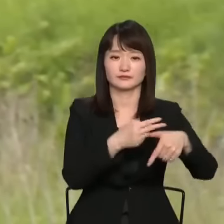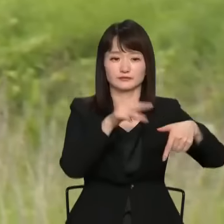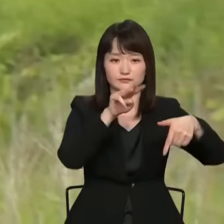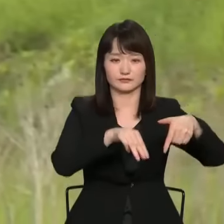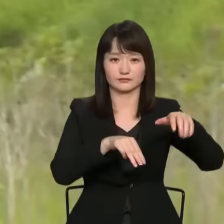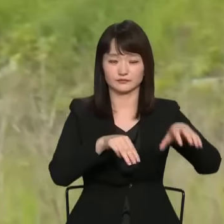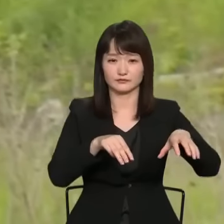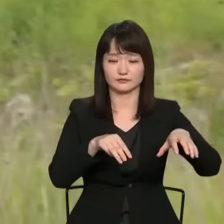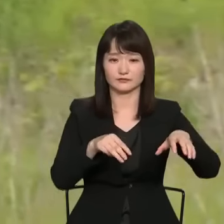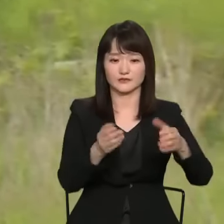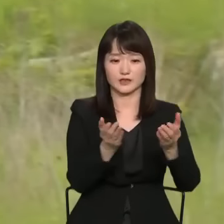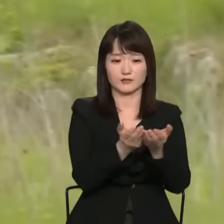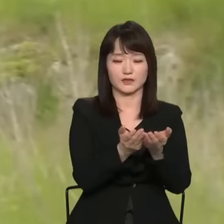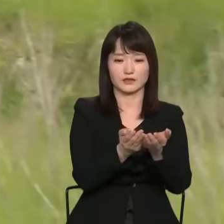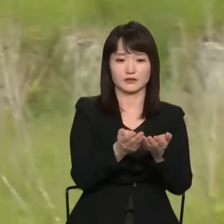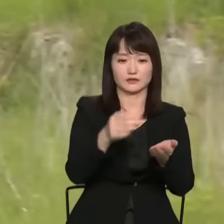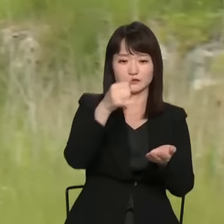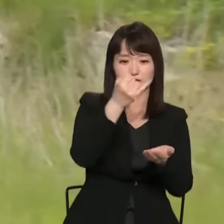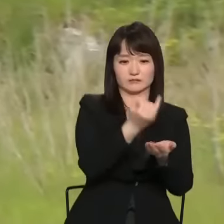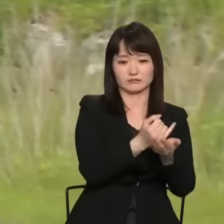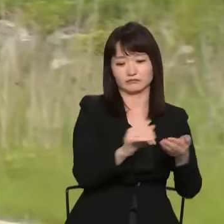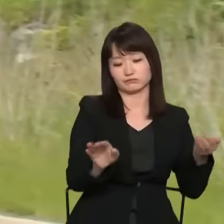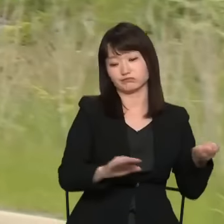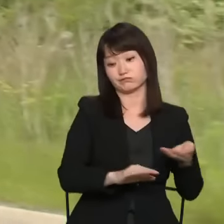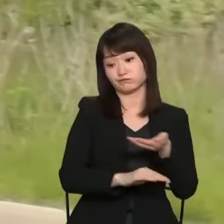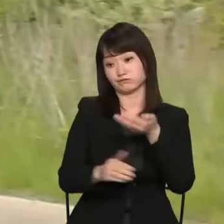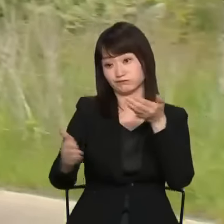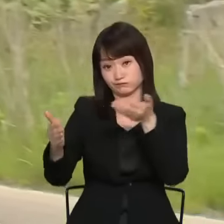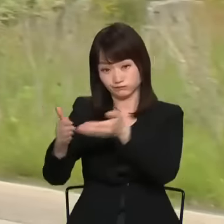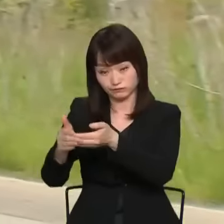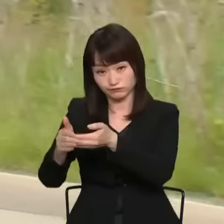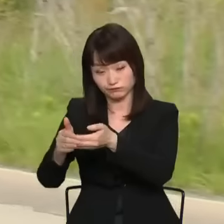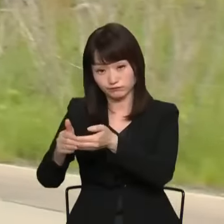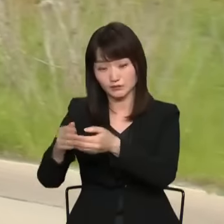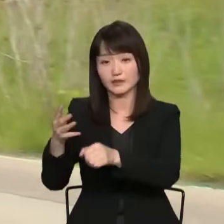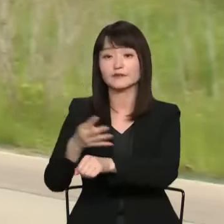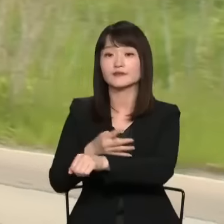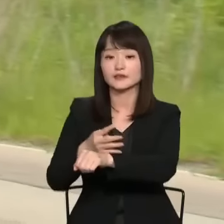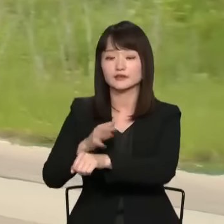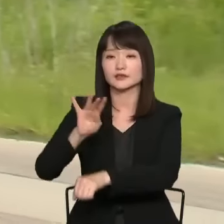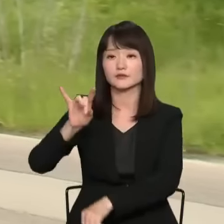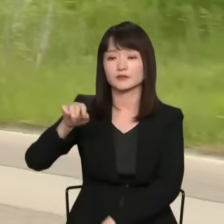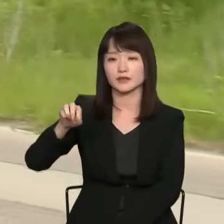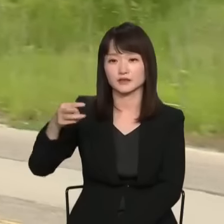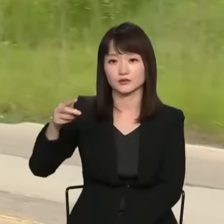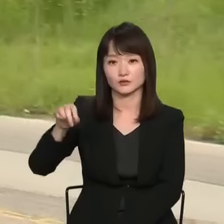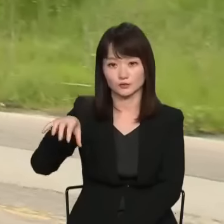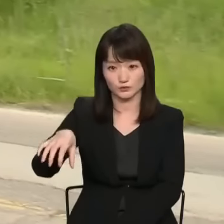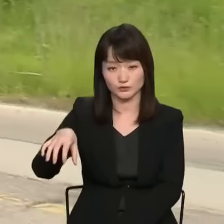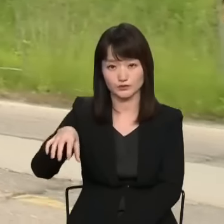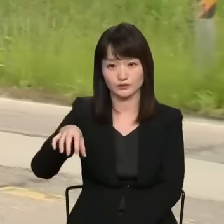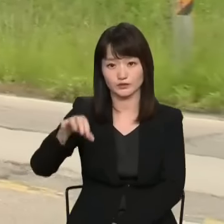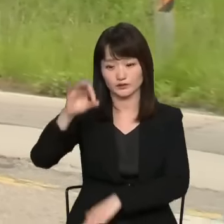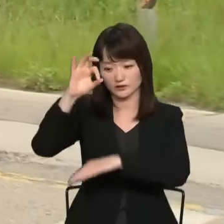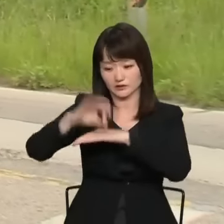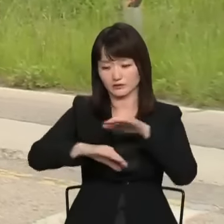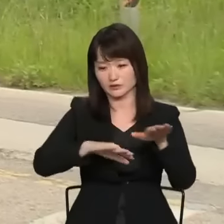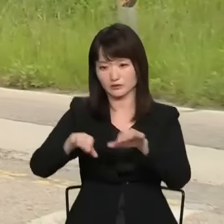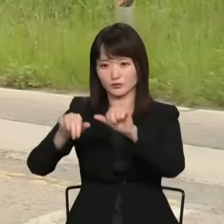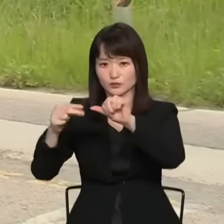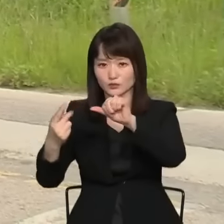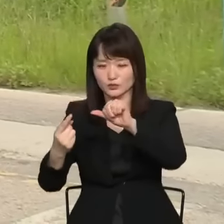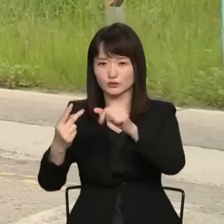인천에서부터 4시간 배를 타고 도착한 이곳은 서해 최북단 백령도입니다. 여기에는 서해 5도 지역의 유일한